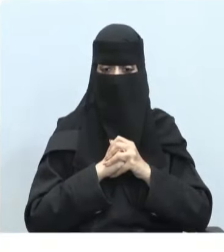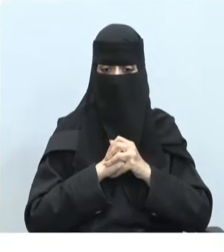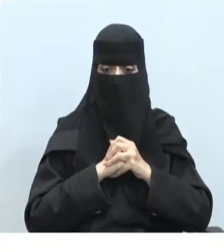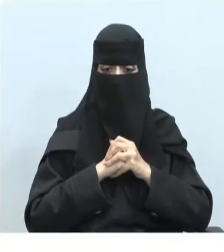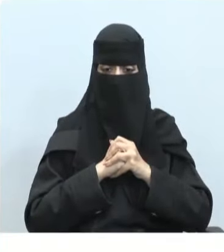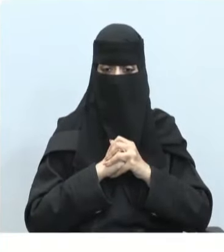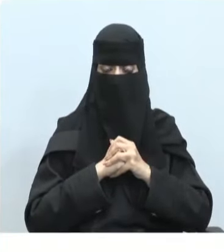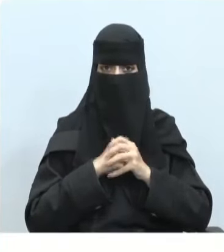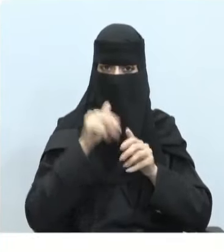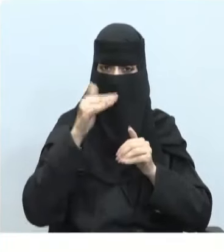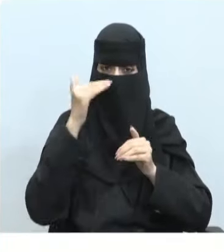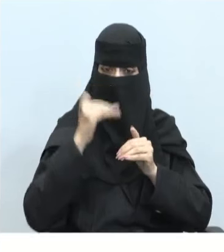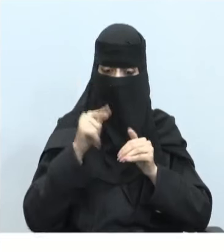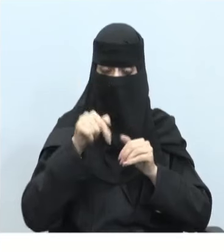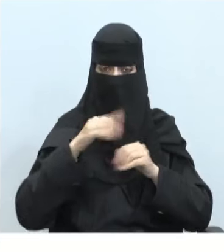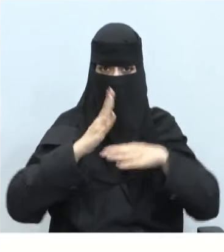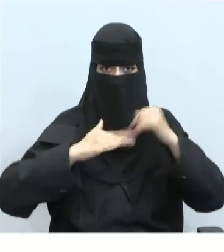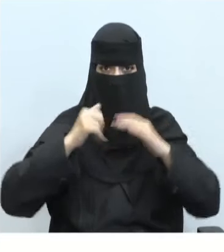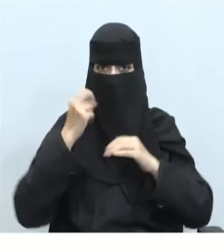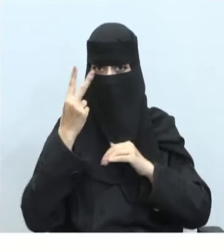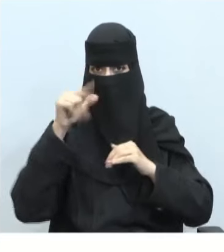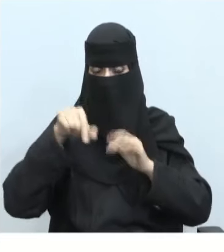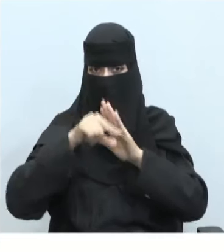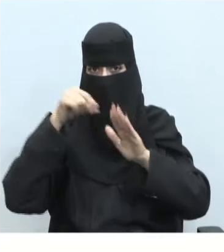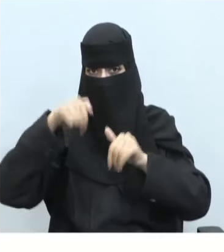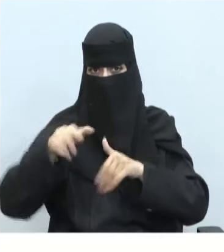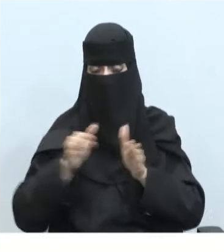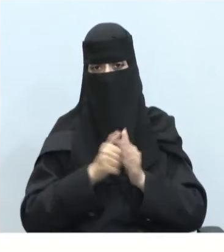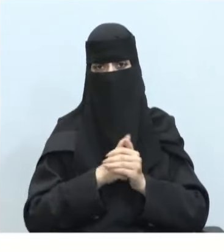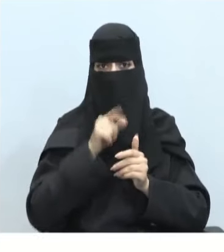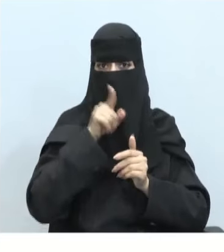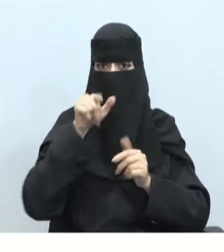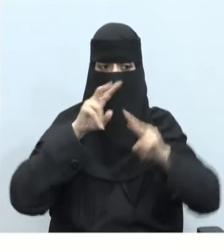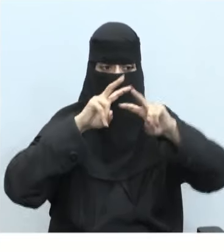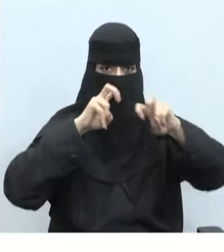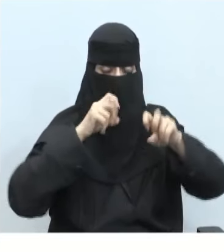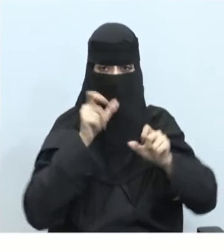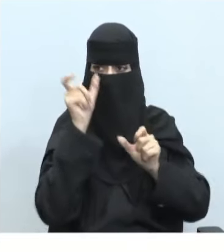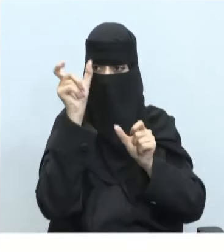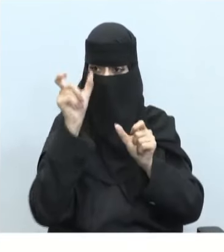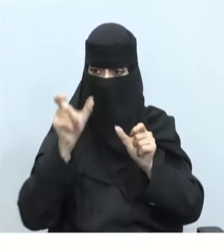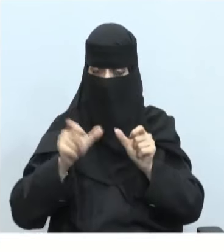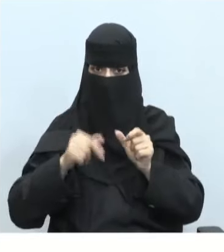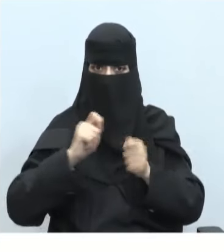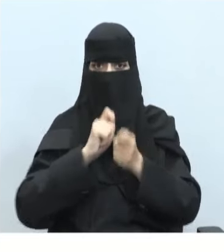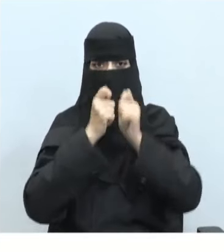المناسب ناتي الى هذه المهاره الثانيه في درسنا لهذا اليوم وهي البحث عن الكلمات